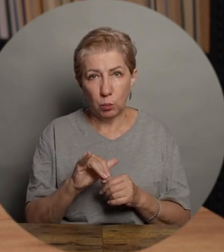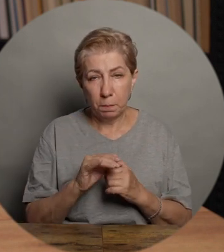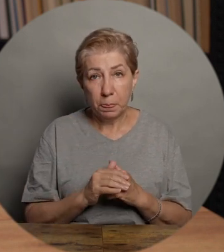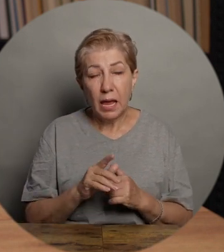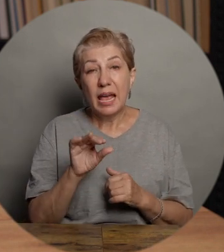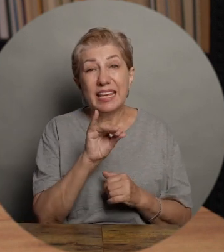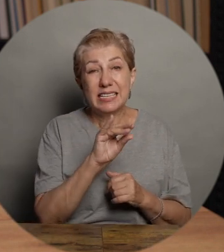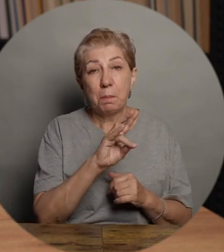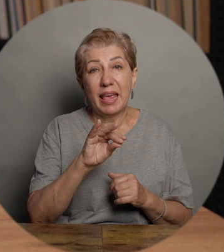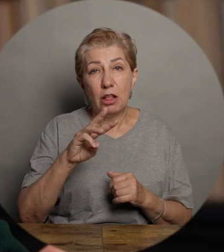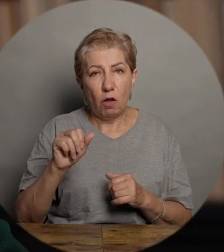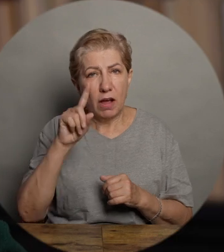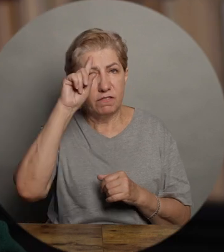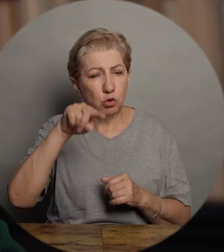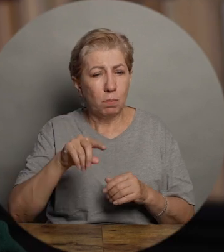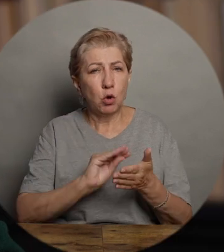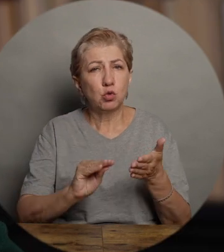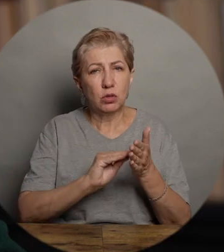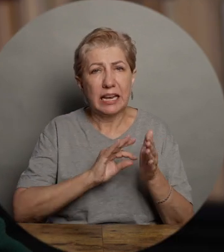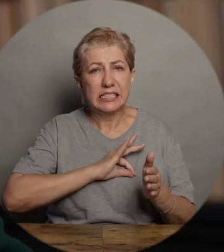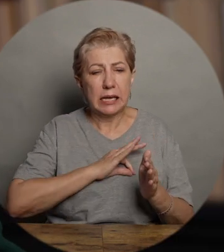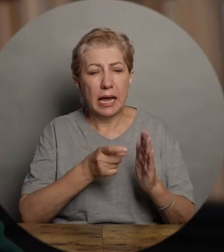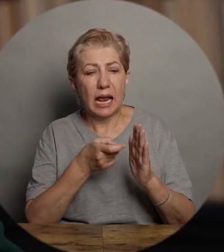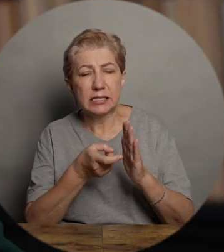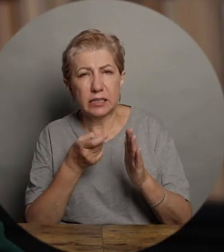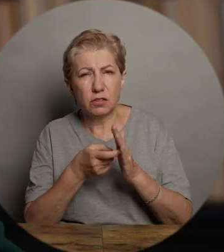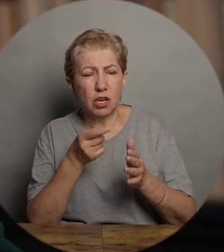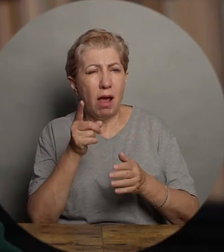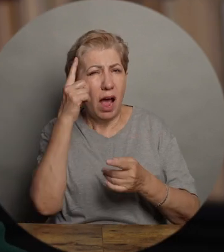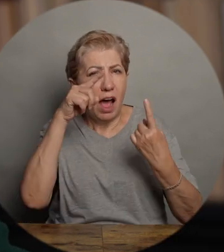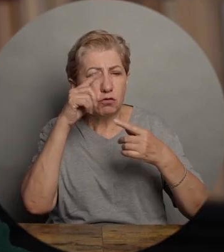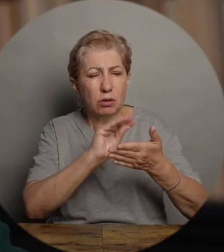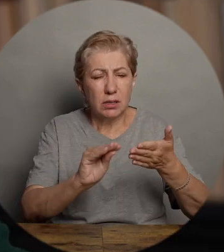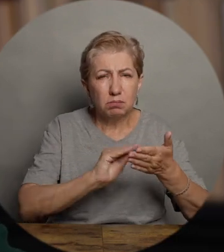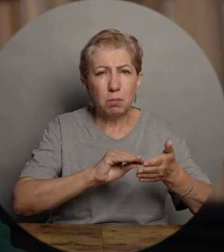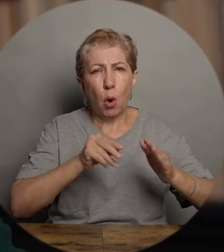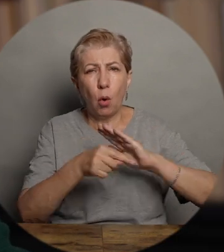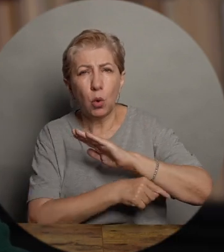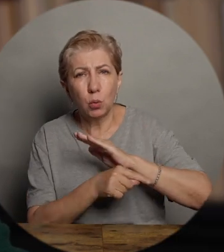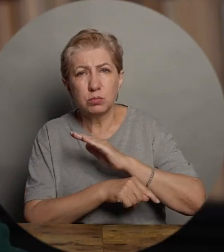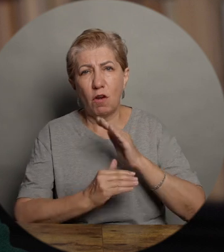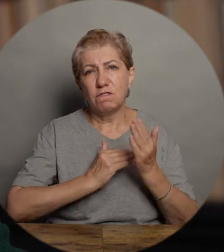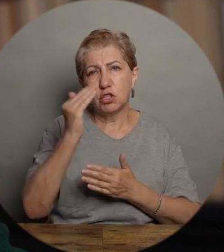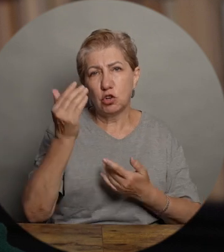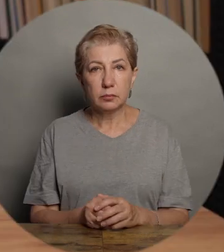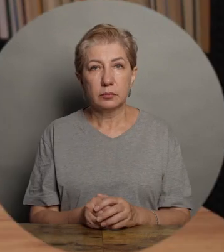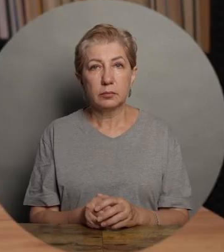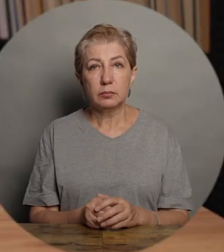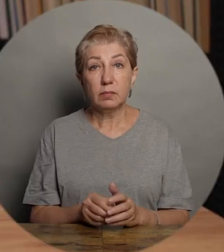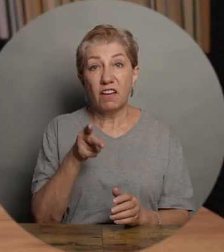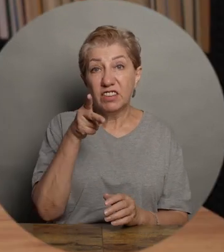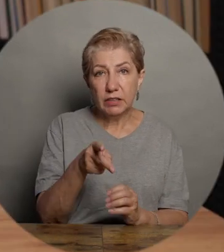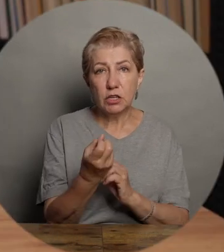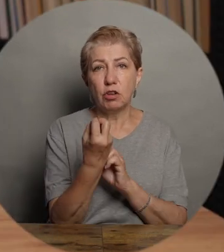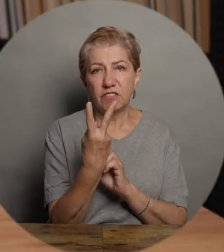ісмаїлова відома журналістка-розслідувачка авторка резонансних матеріалів про корупцію у вищих ешелонах влади у